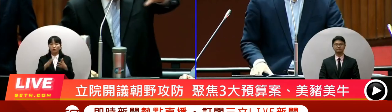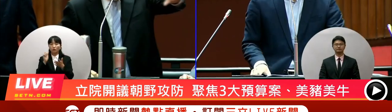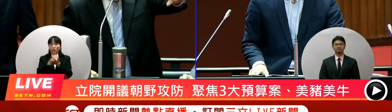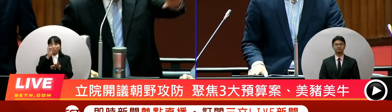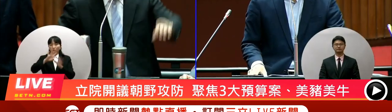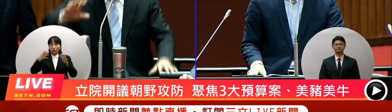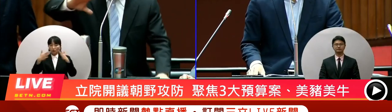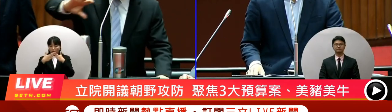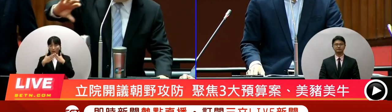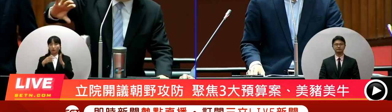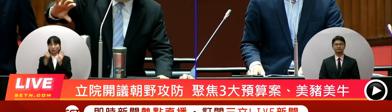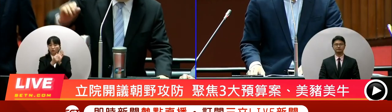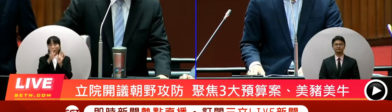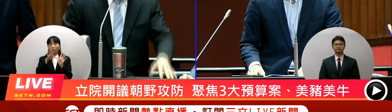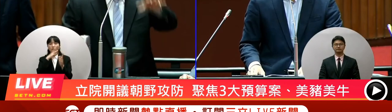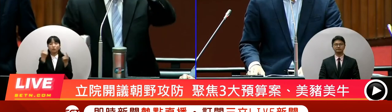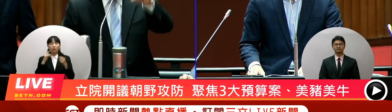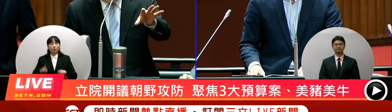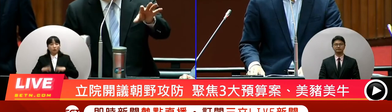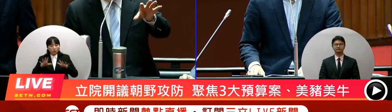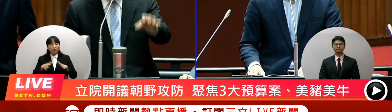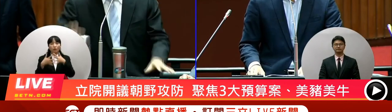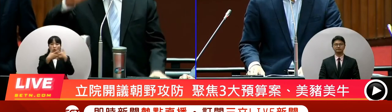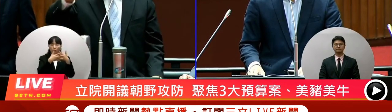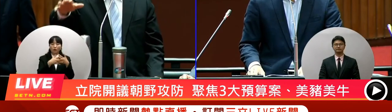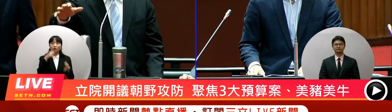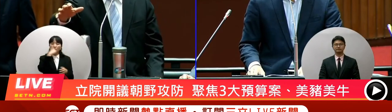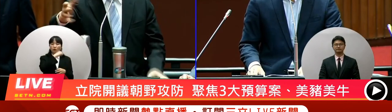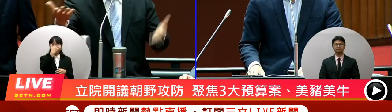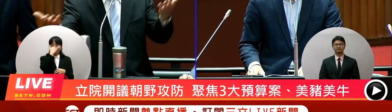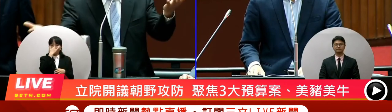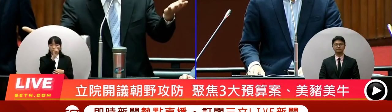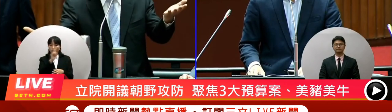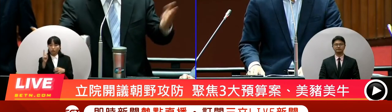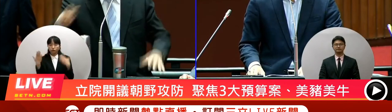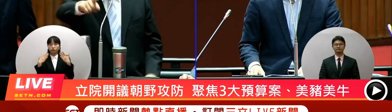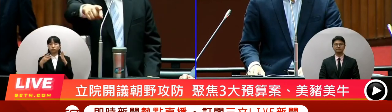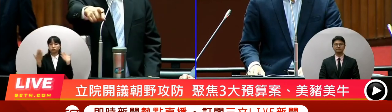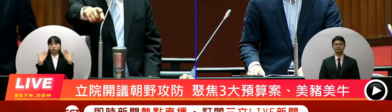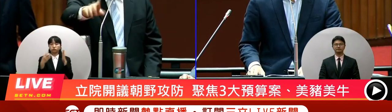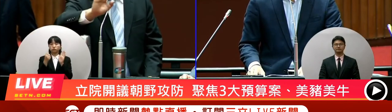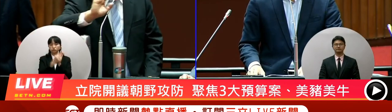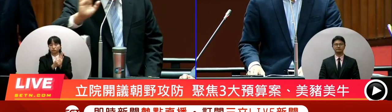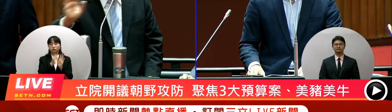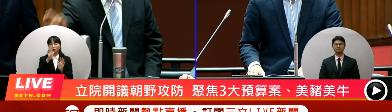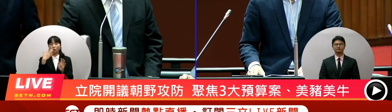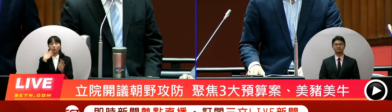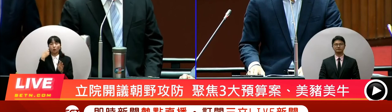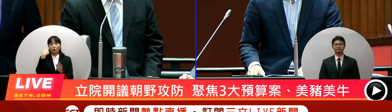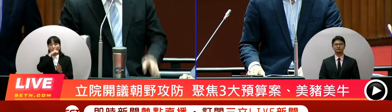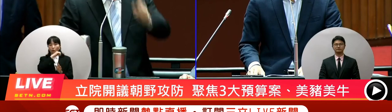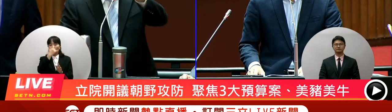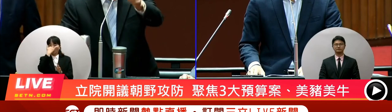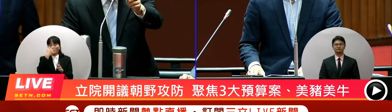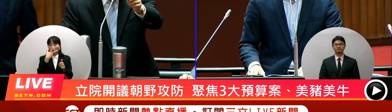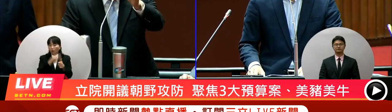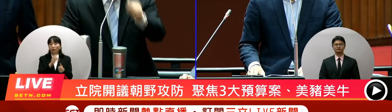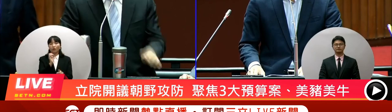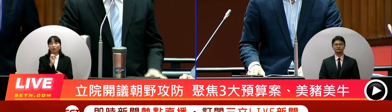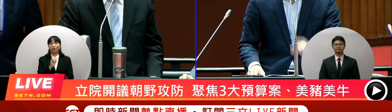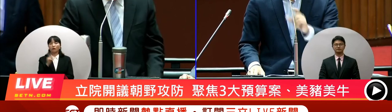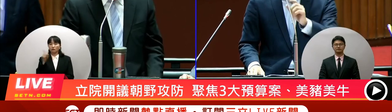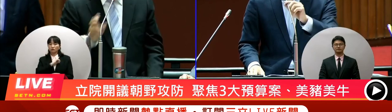是美国牛，这是澳洲牛，这是台湾猪，这是美国猪，清清楚楚。台湾猪没有莱克多巴胺。委员，